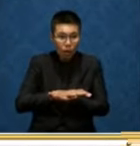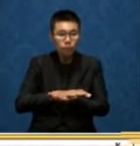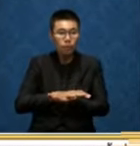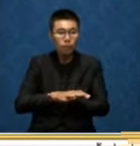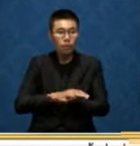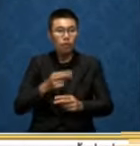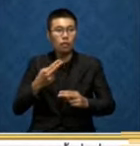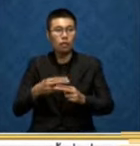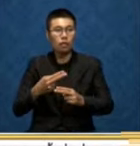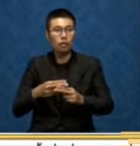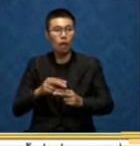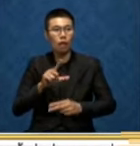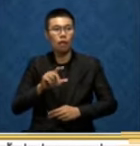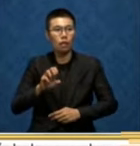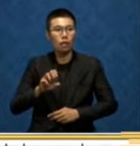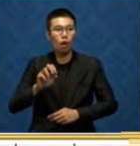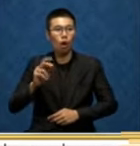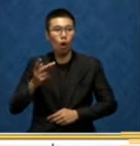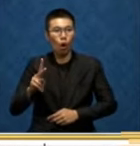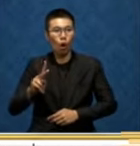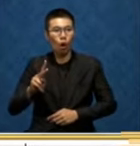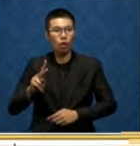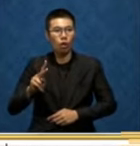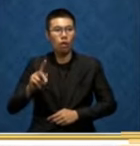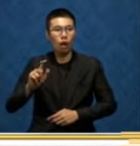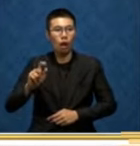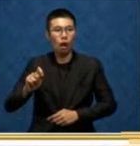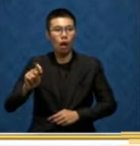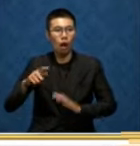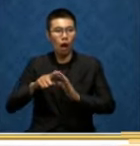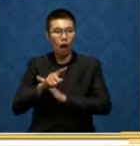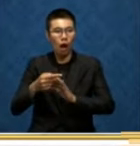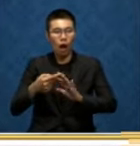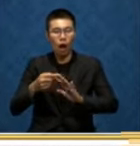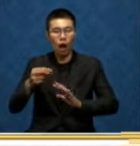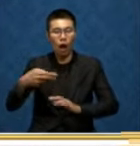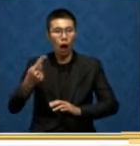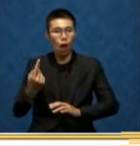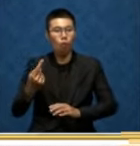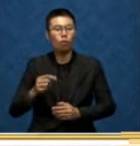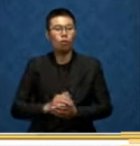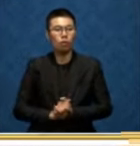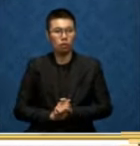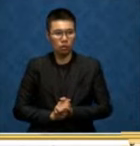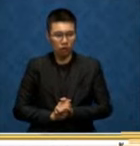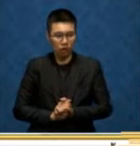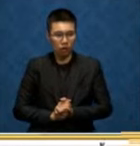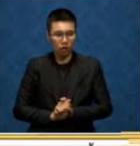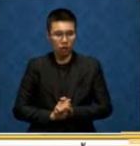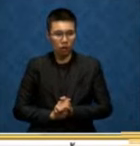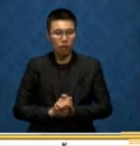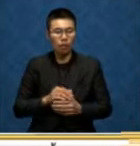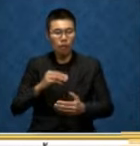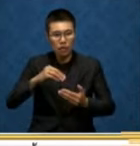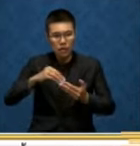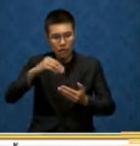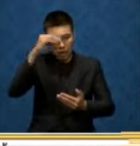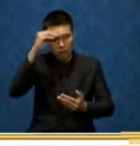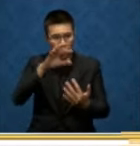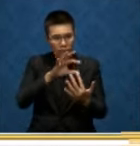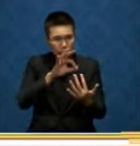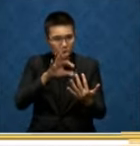นของเขาชื่อว่า Lincoln House School Thailand นะคะอยู่เป็นการศึกษาทางเลือกเป็นการศึ